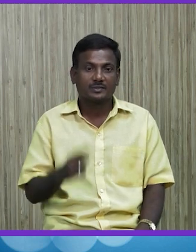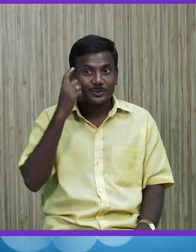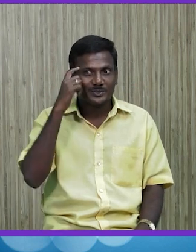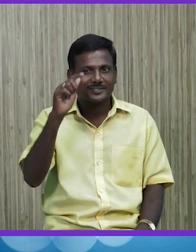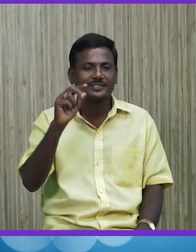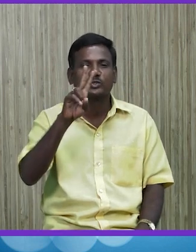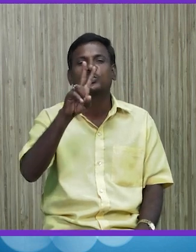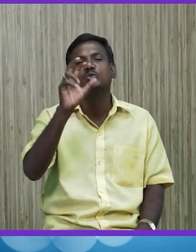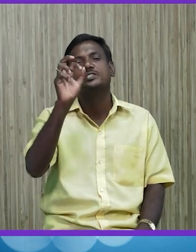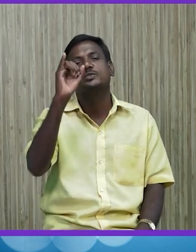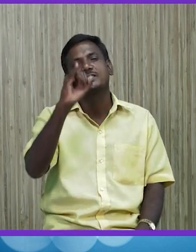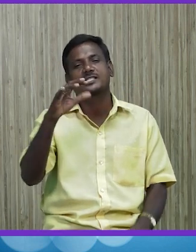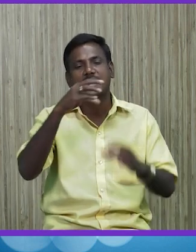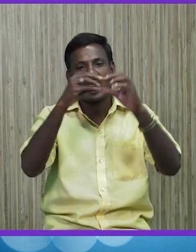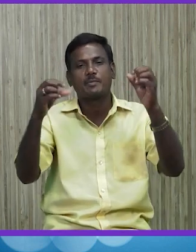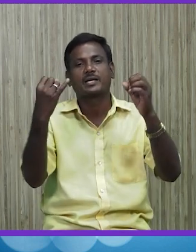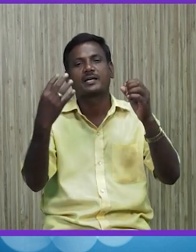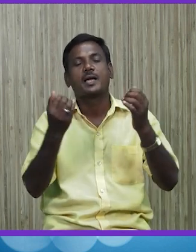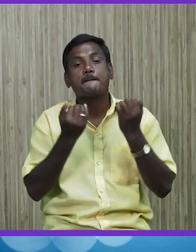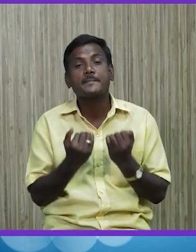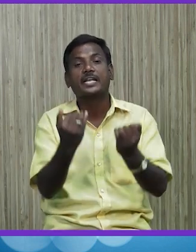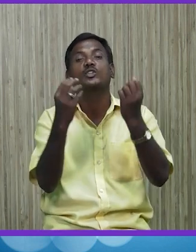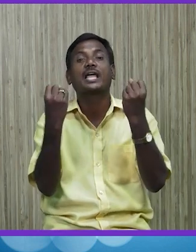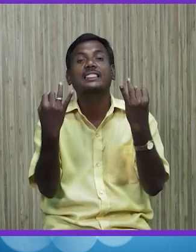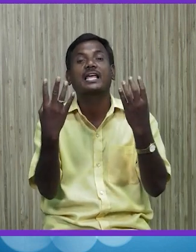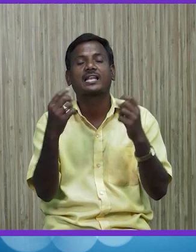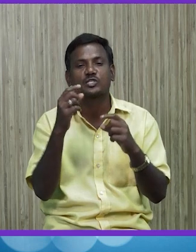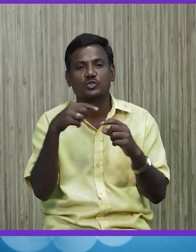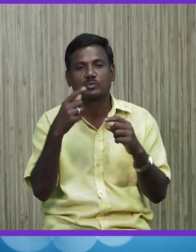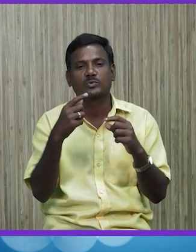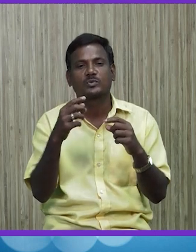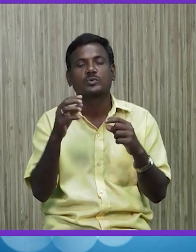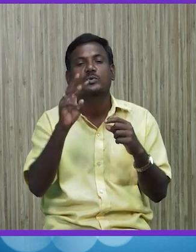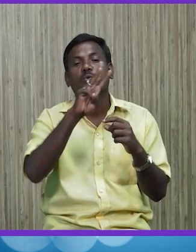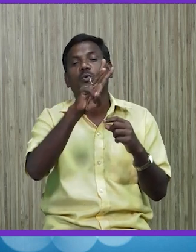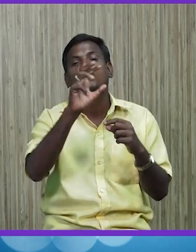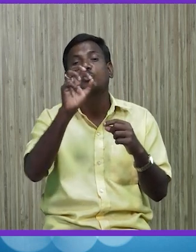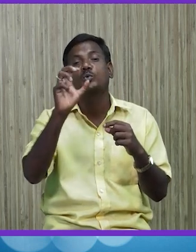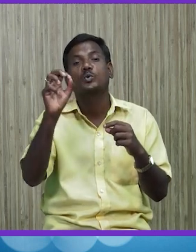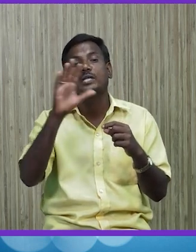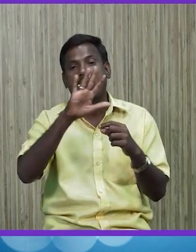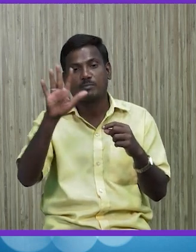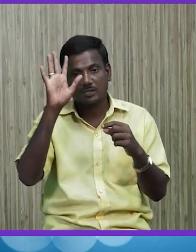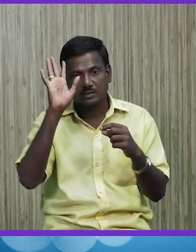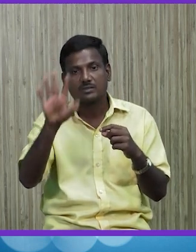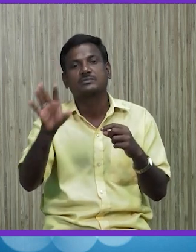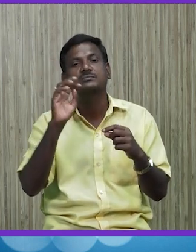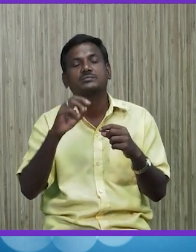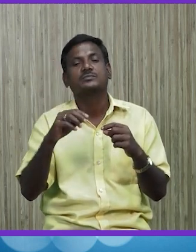என்றால் திரந்த குலந்தைக்கு சுமார் 100 எலும்புகள்